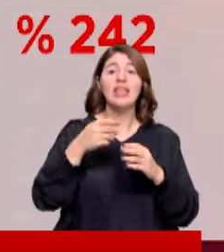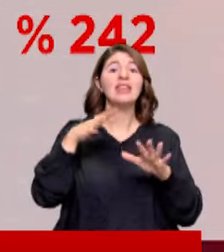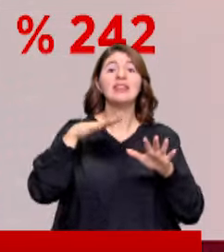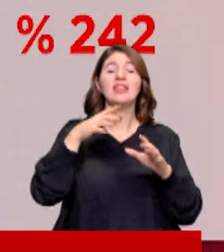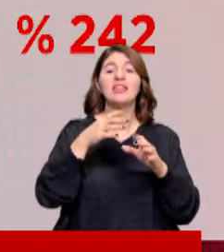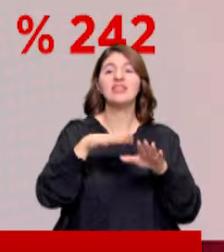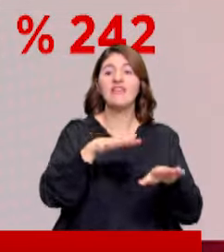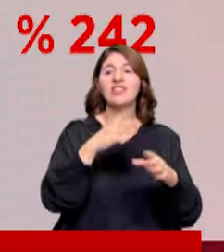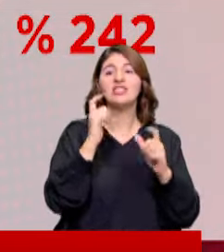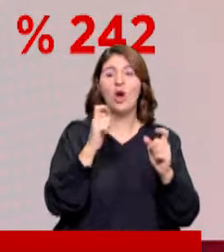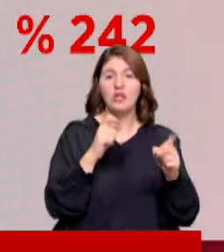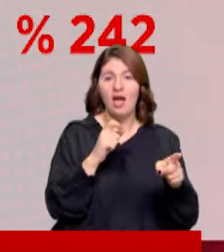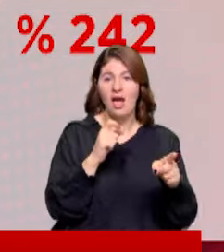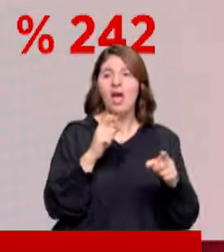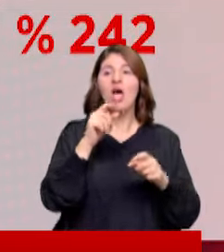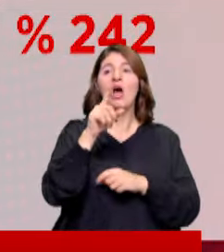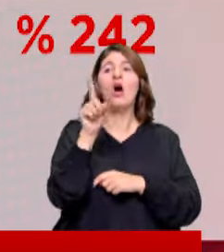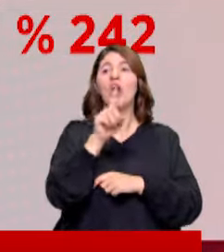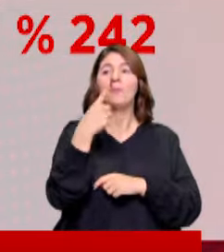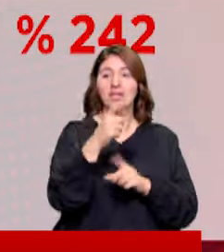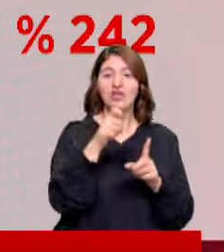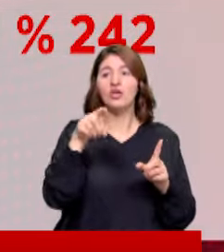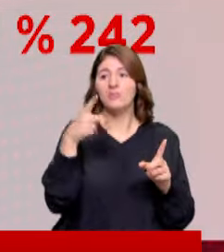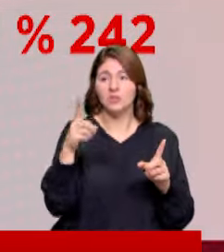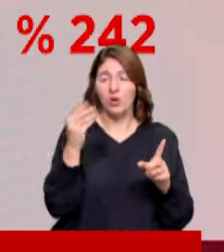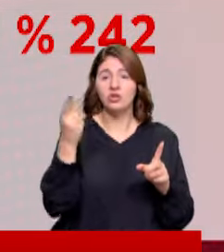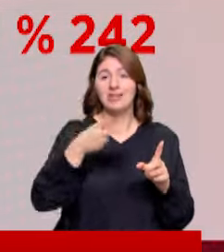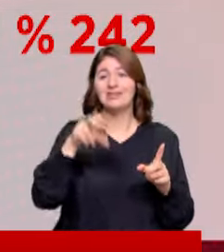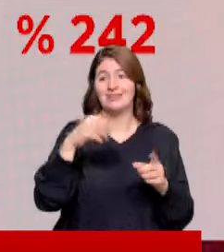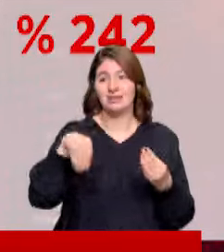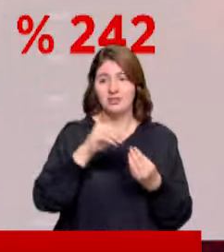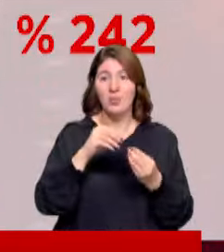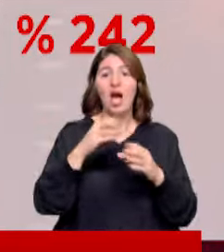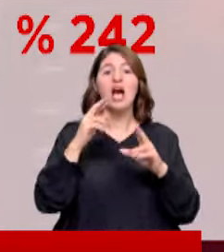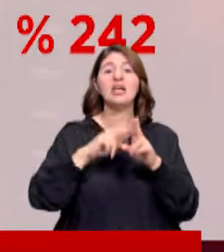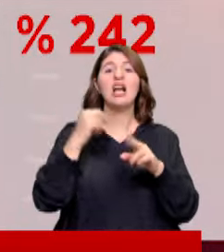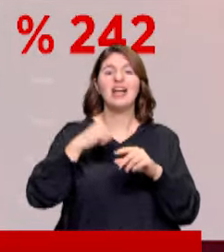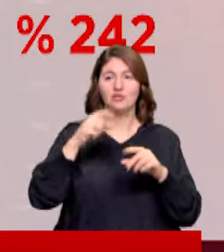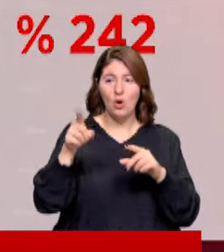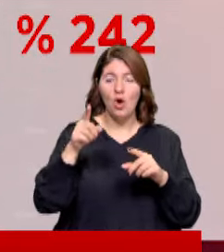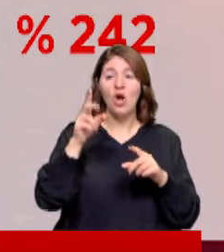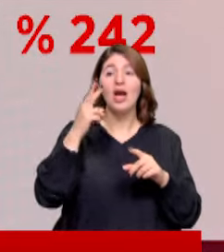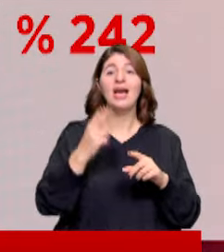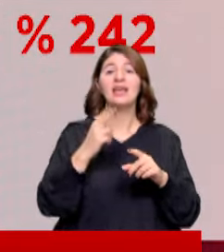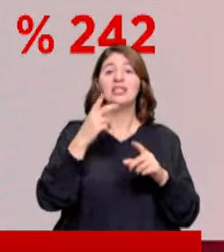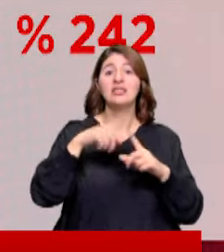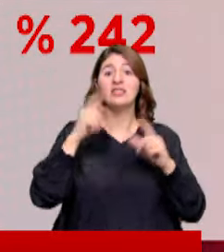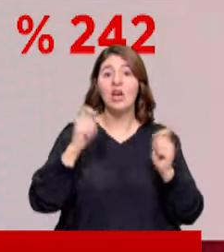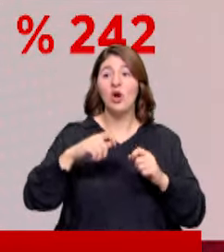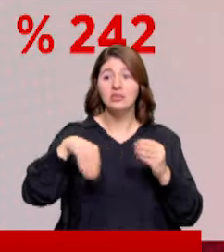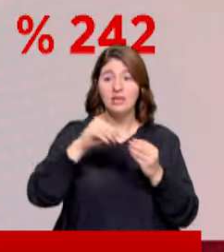trafik sigortası 10 bin liradan 18 bin liraya çıktı. %80 zamlandı. kaskoysa rekor zam gördü. Bir